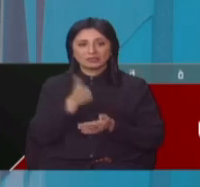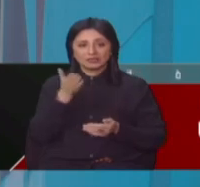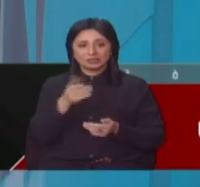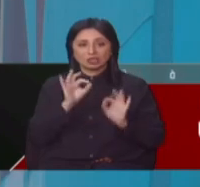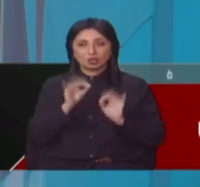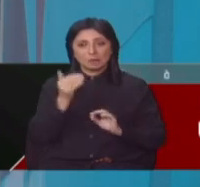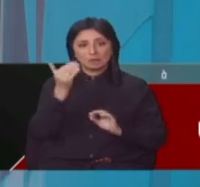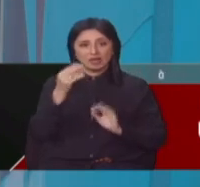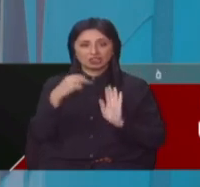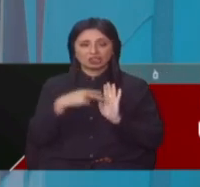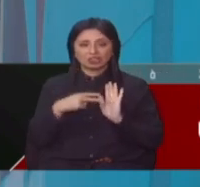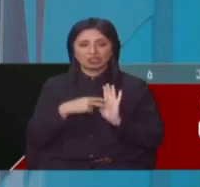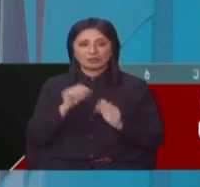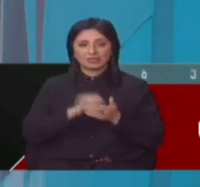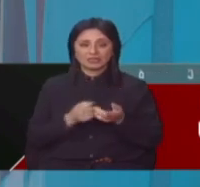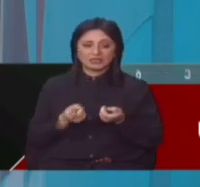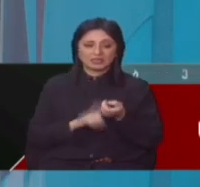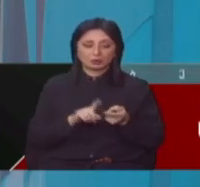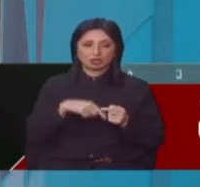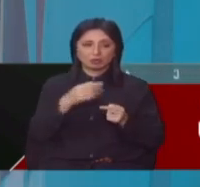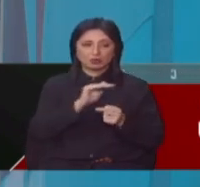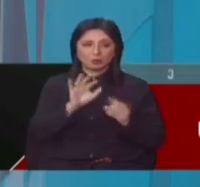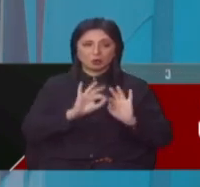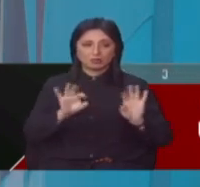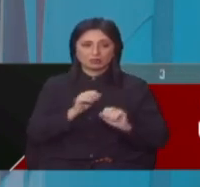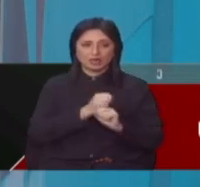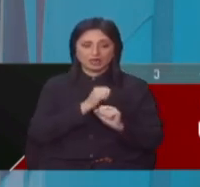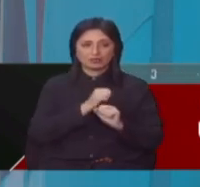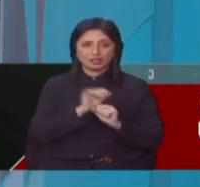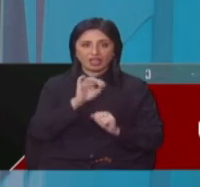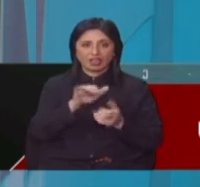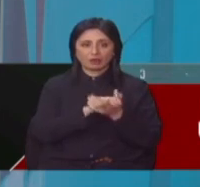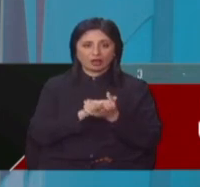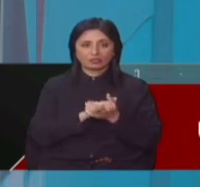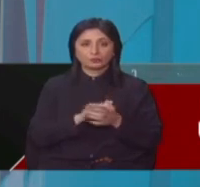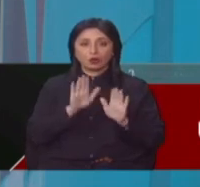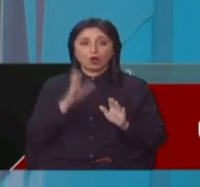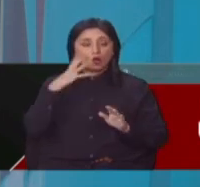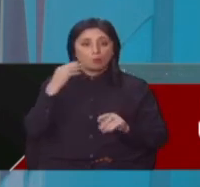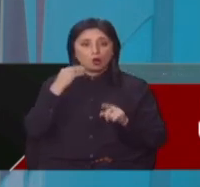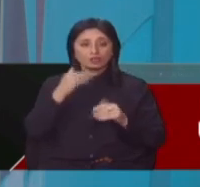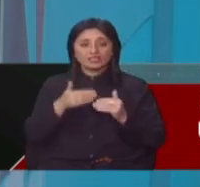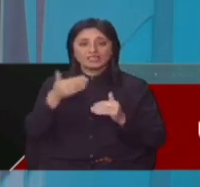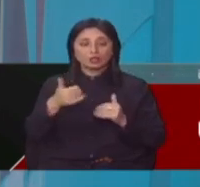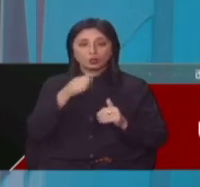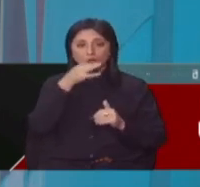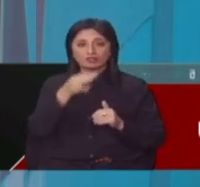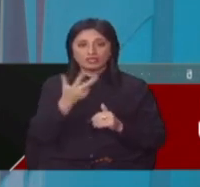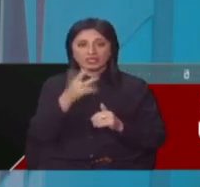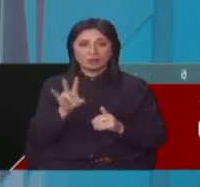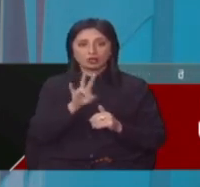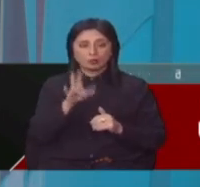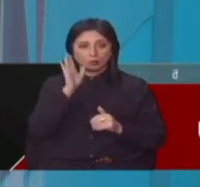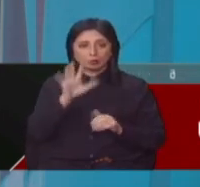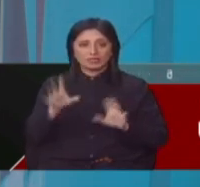და სწორედ მათი შეფასების საფუძველზე შემდეგ ოფიციალურ განცხადებას გააკეთებს ევროკავშირი. ხოლო მოლდოვას წინ, როგორც უკვე გითხარით, 3 ნოემბერს